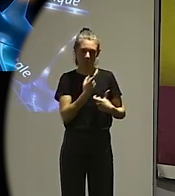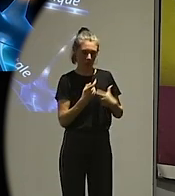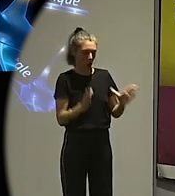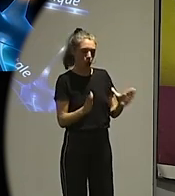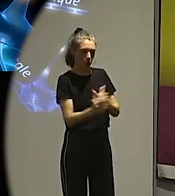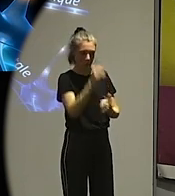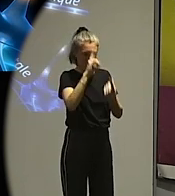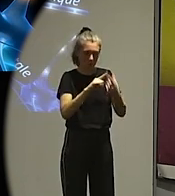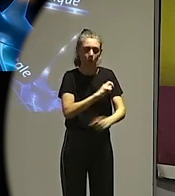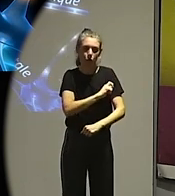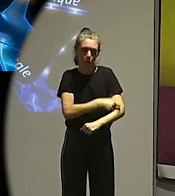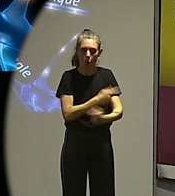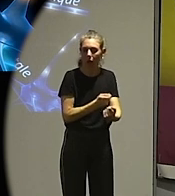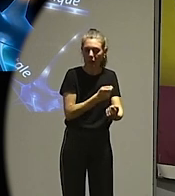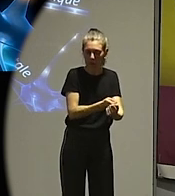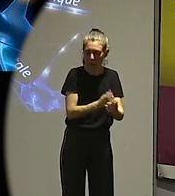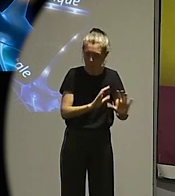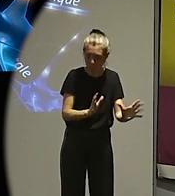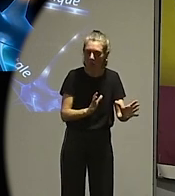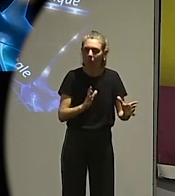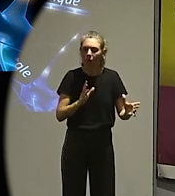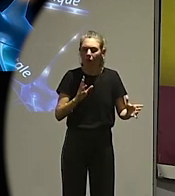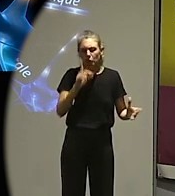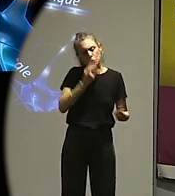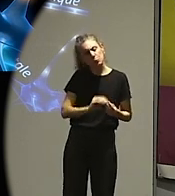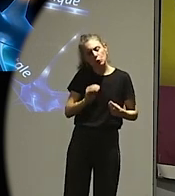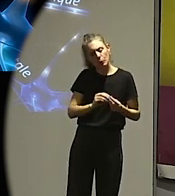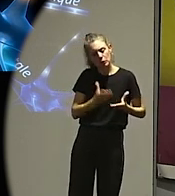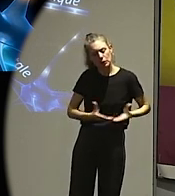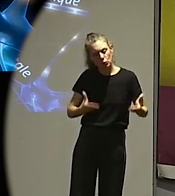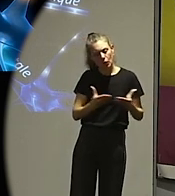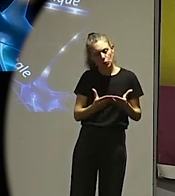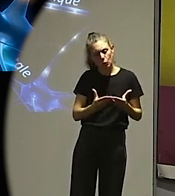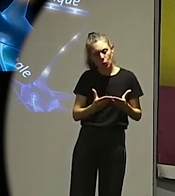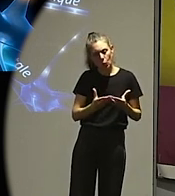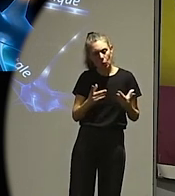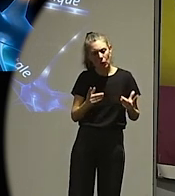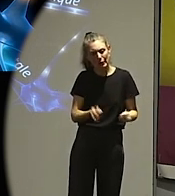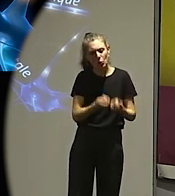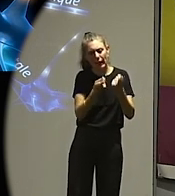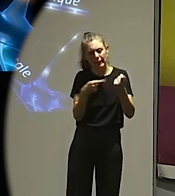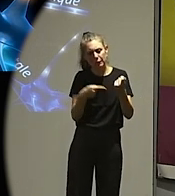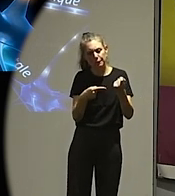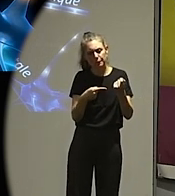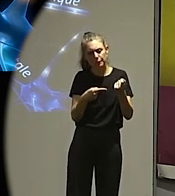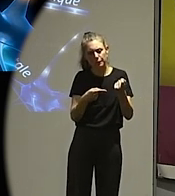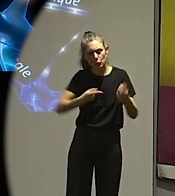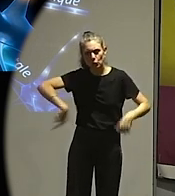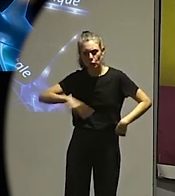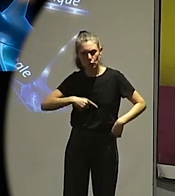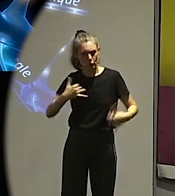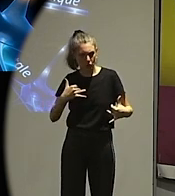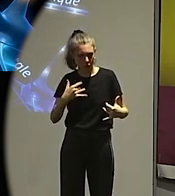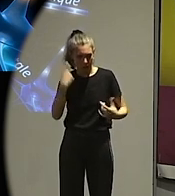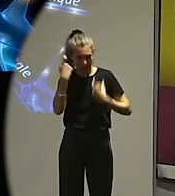santé. Je ne sais pas, mais d'un point de vue éducatif, déjà, pour commencer, ça a été suggéré. Pourquoi on n'apprendrait pas la langue des signes